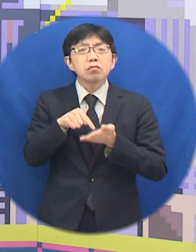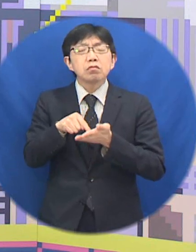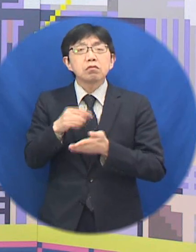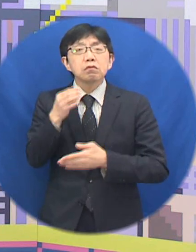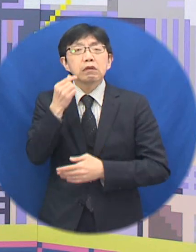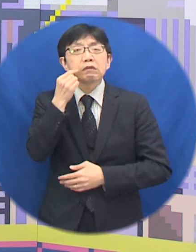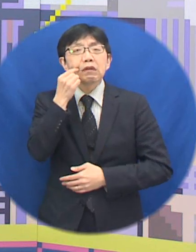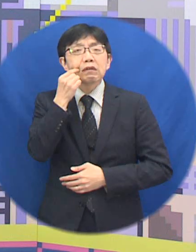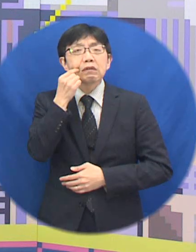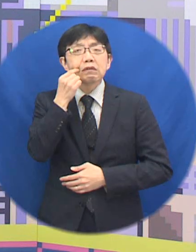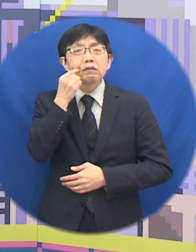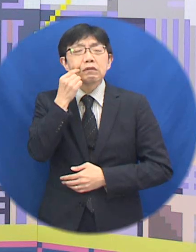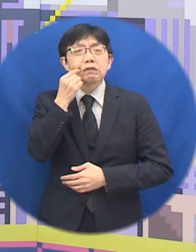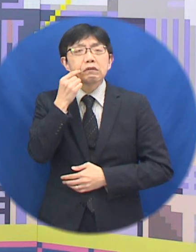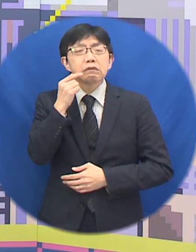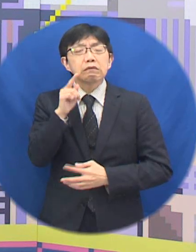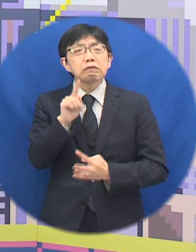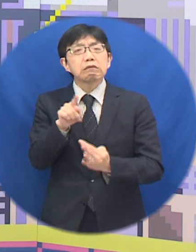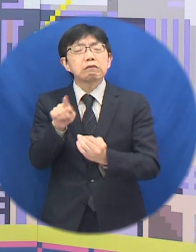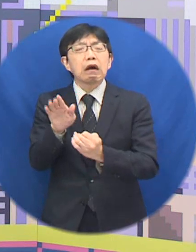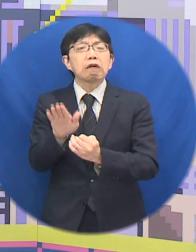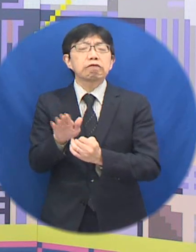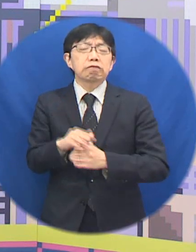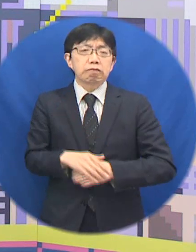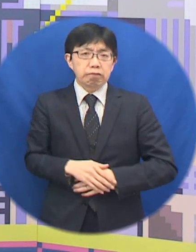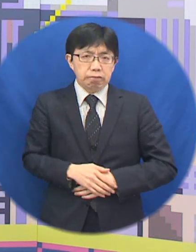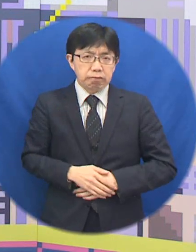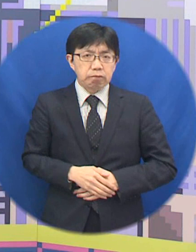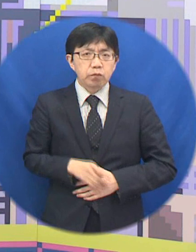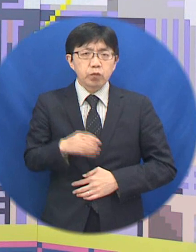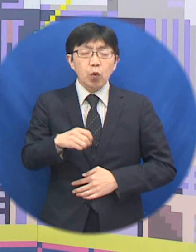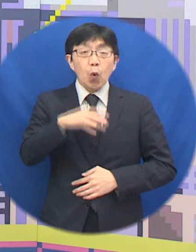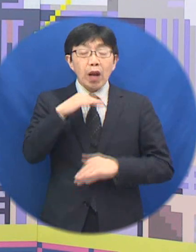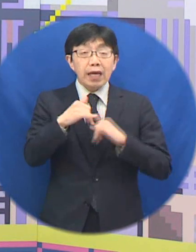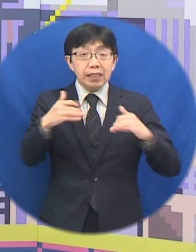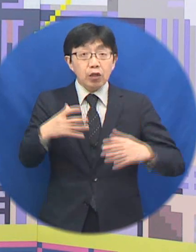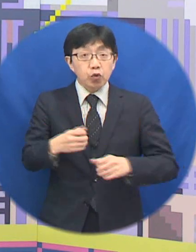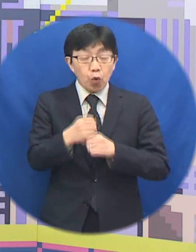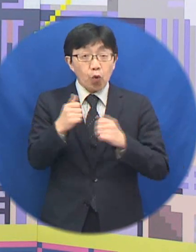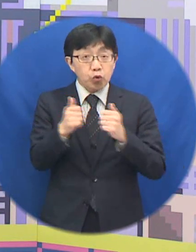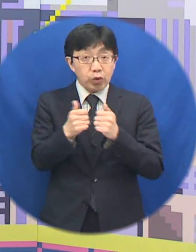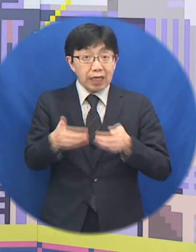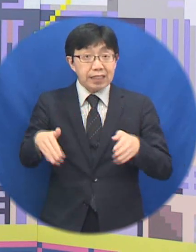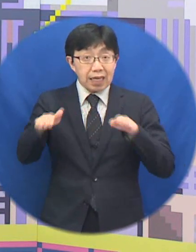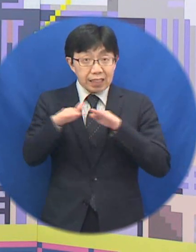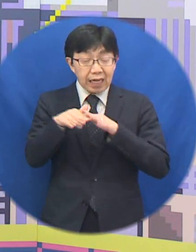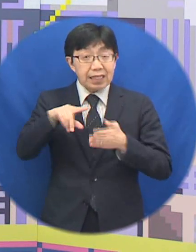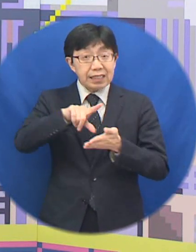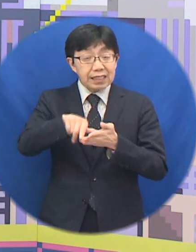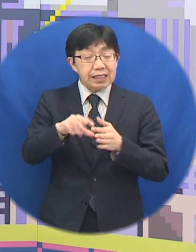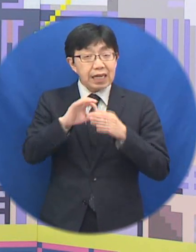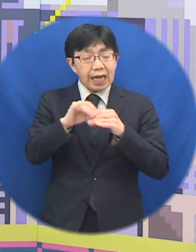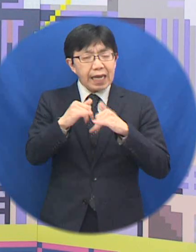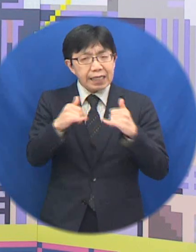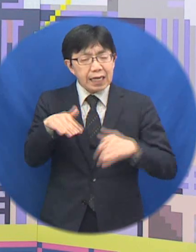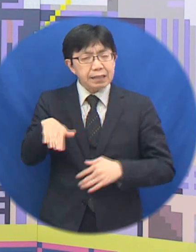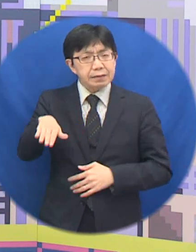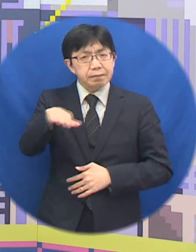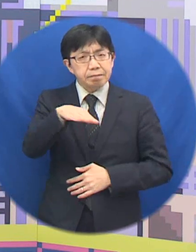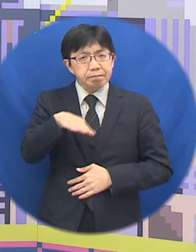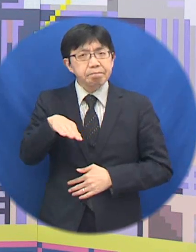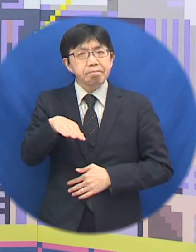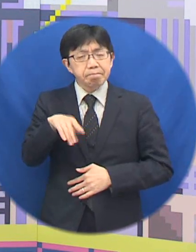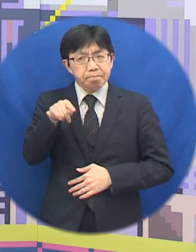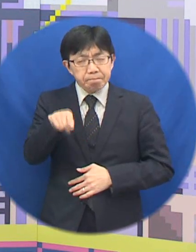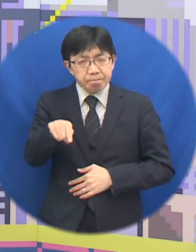か利用できないという状況がありました。で、高齢者総合相談センターの職員ですとか地域の関係者の方と地域